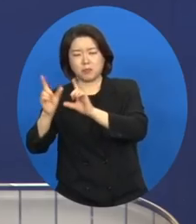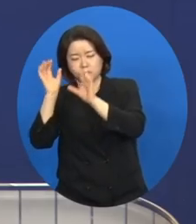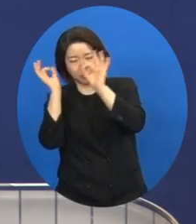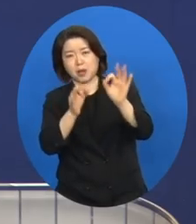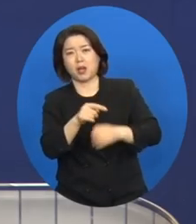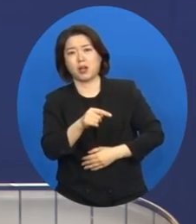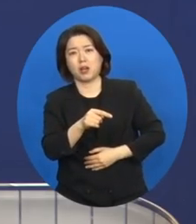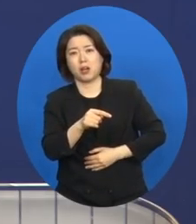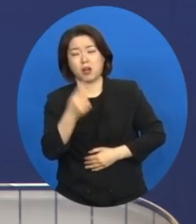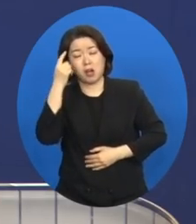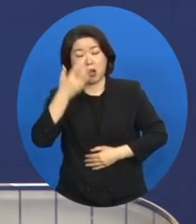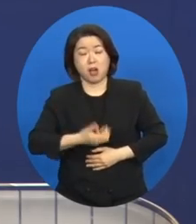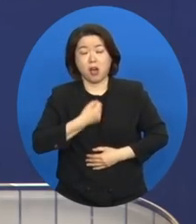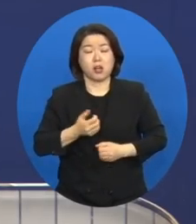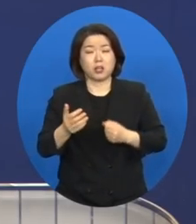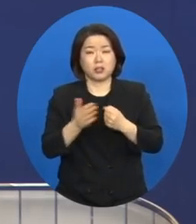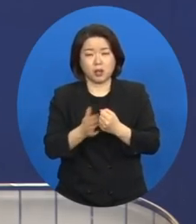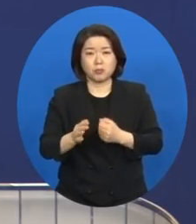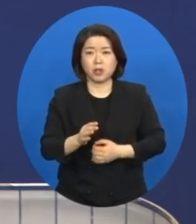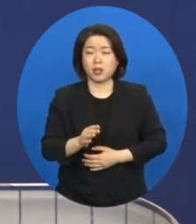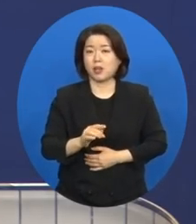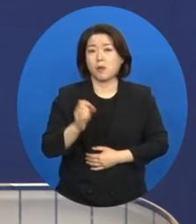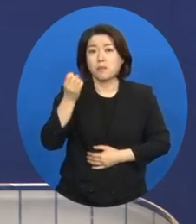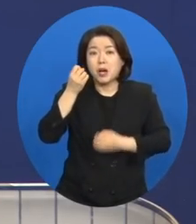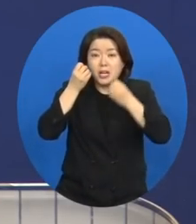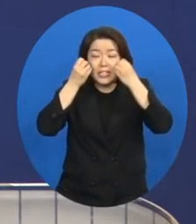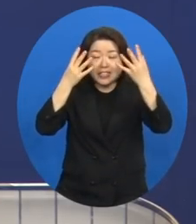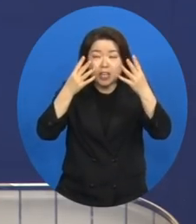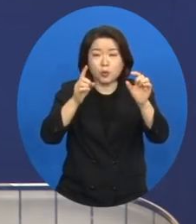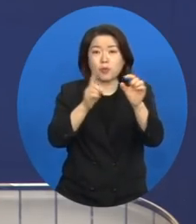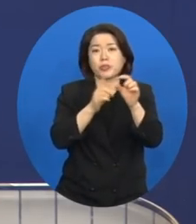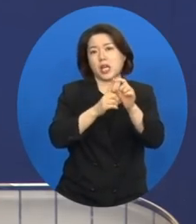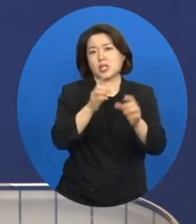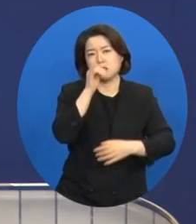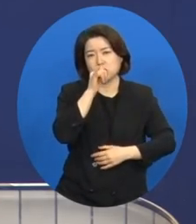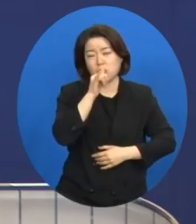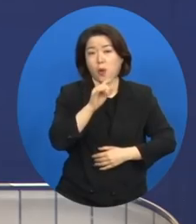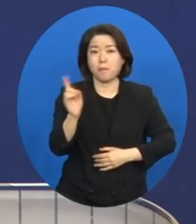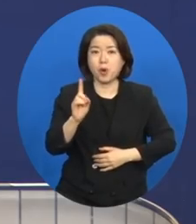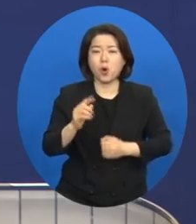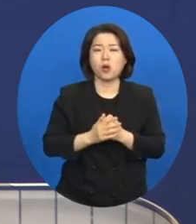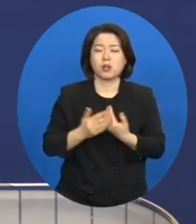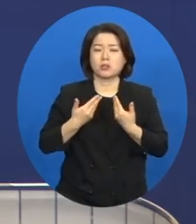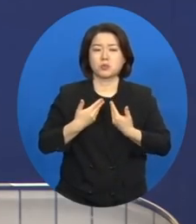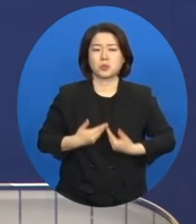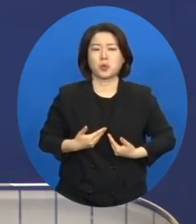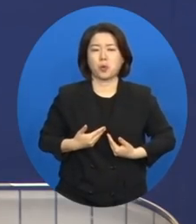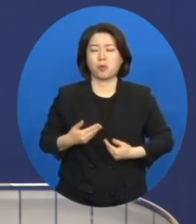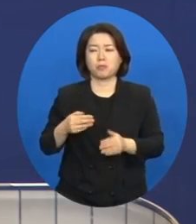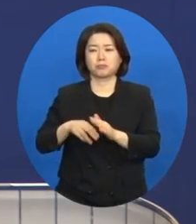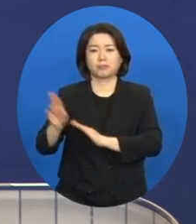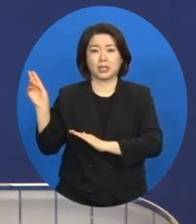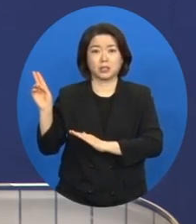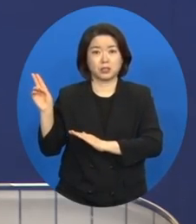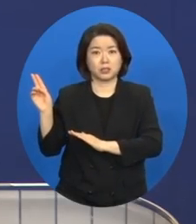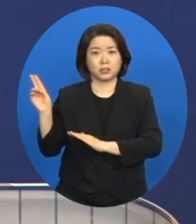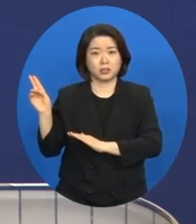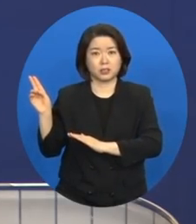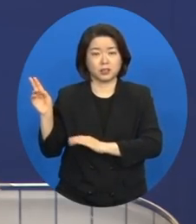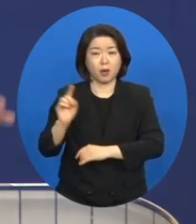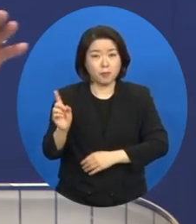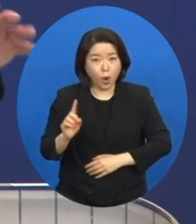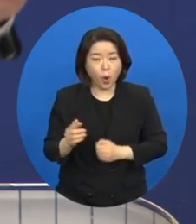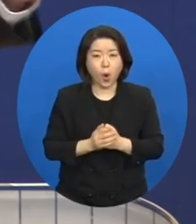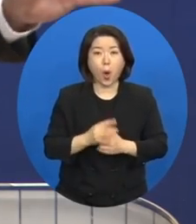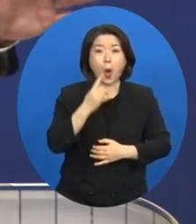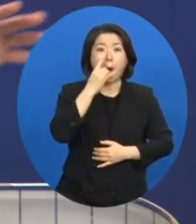때문에. 그래서 이런 말이 생겼어요. Silent Exodus라고 하는 조용한 탈출.